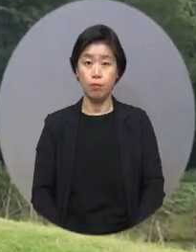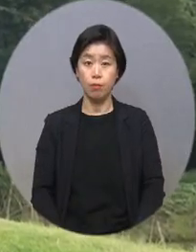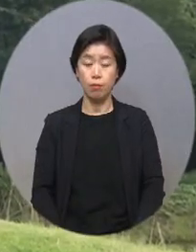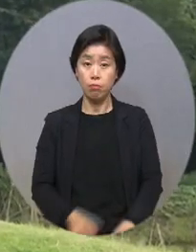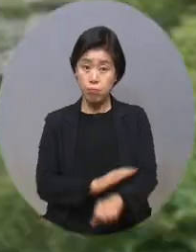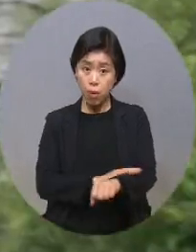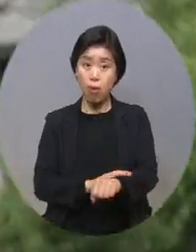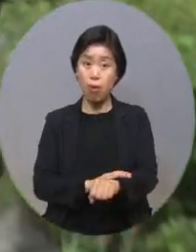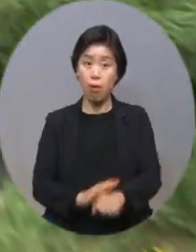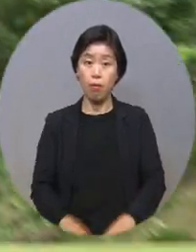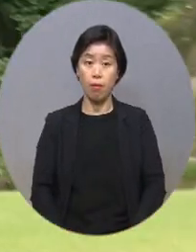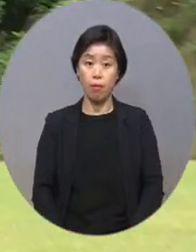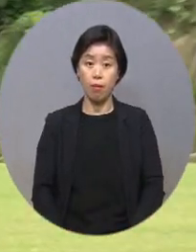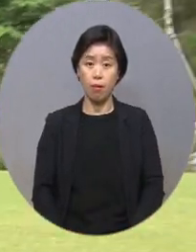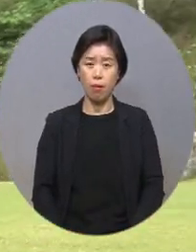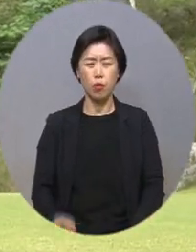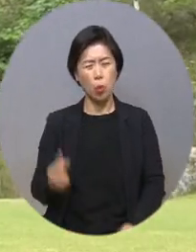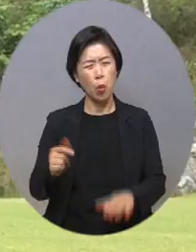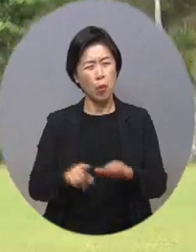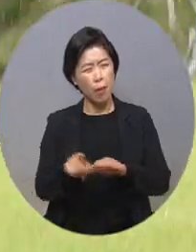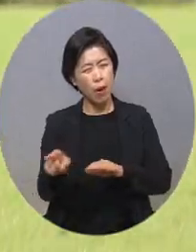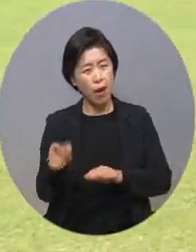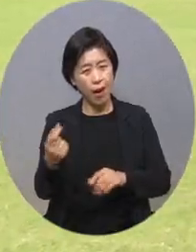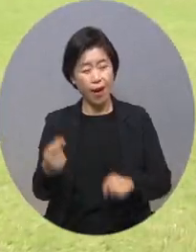잘 쳤다. 옆으로 샜다.